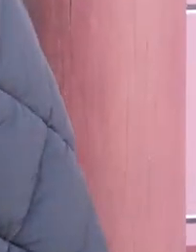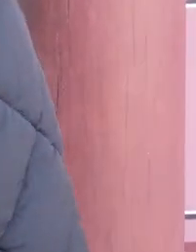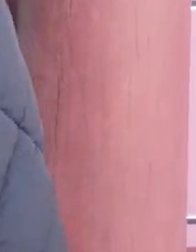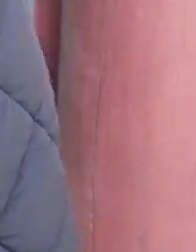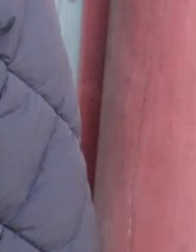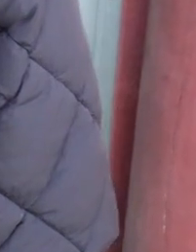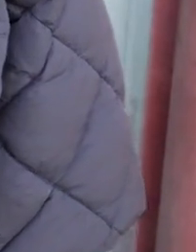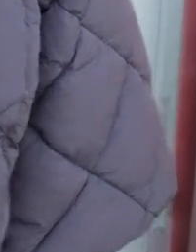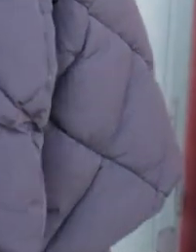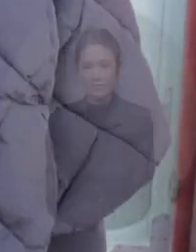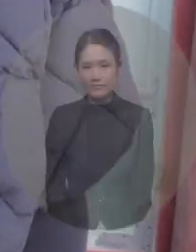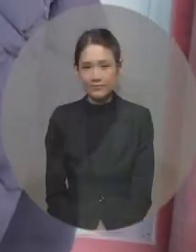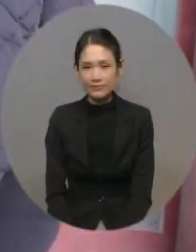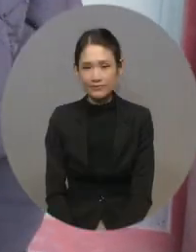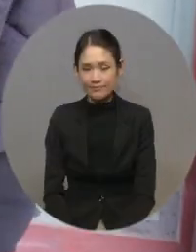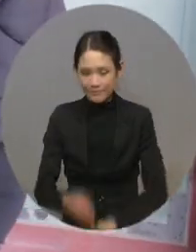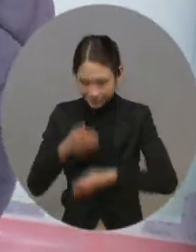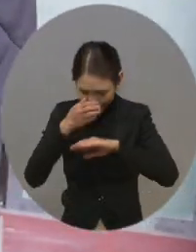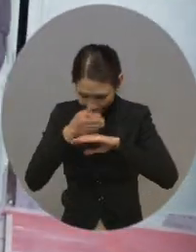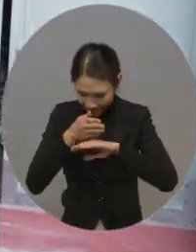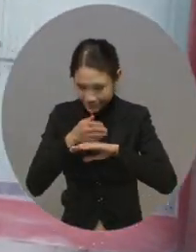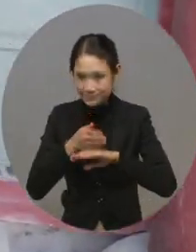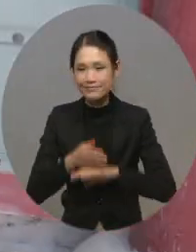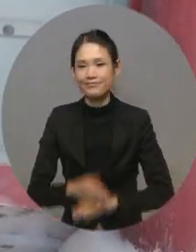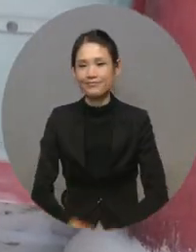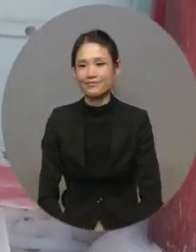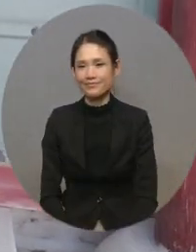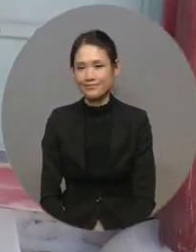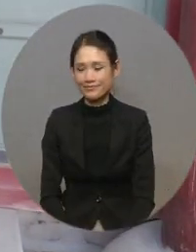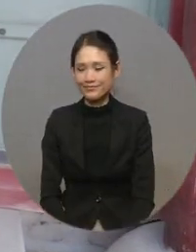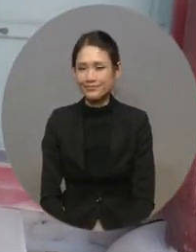아, 네, 감사합니다.